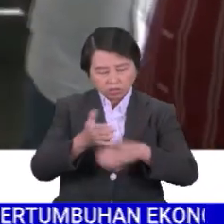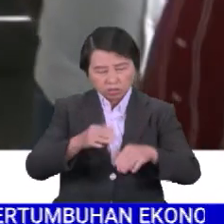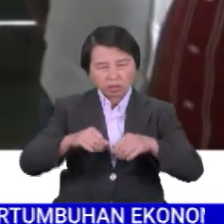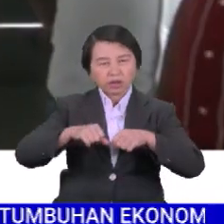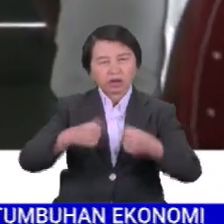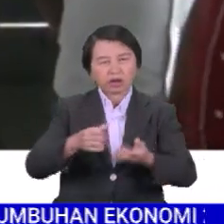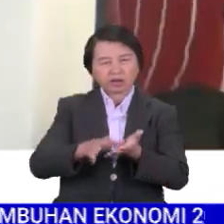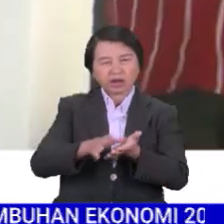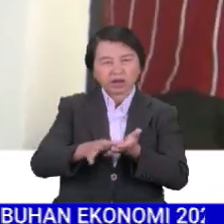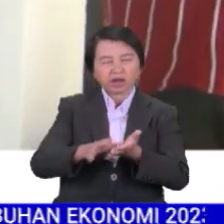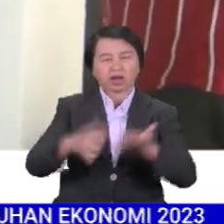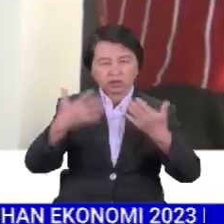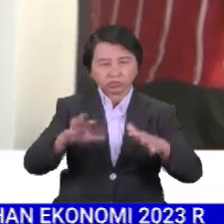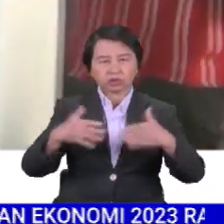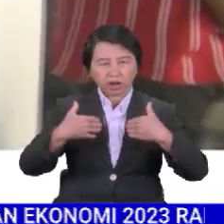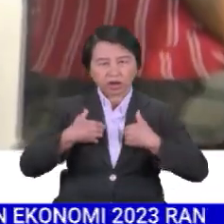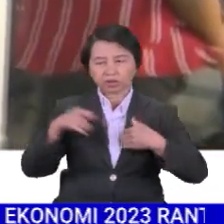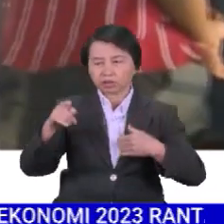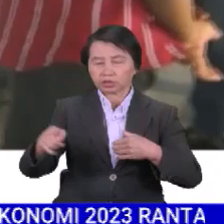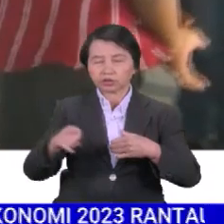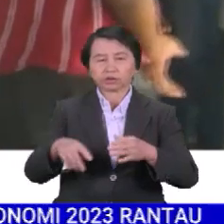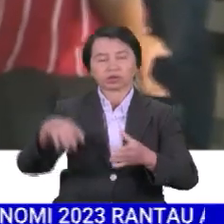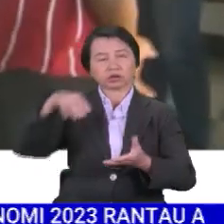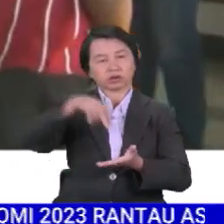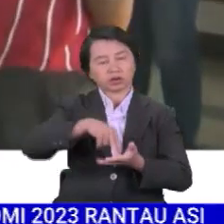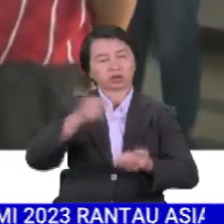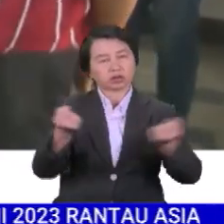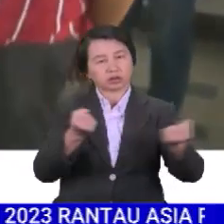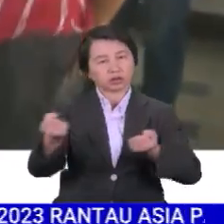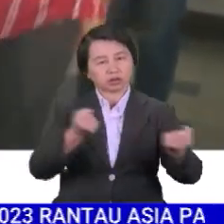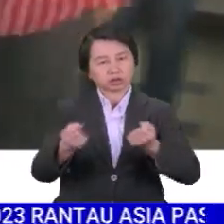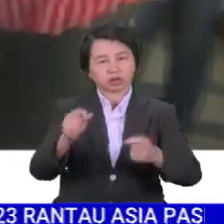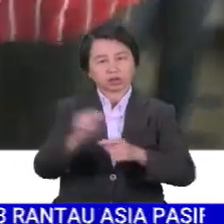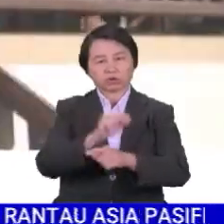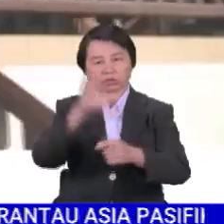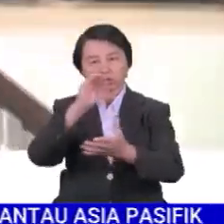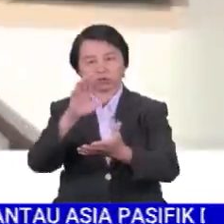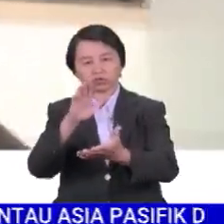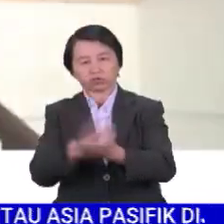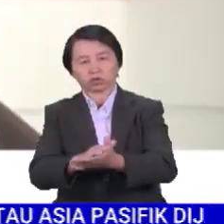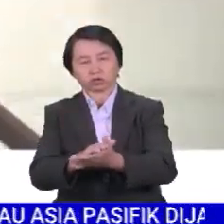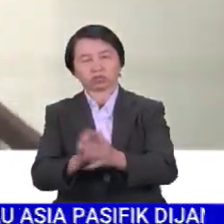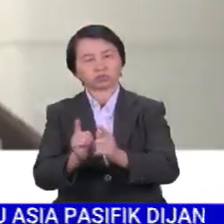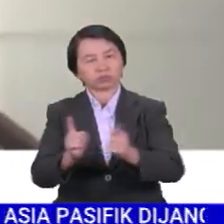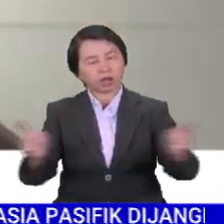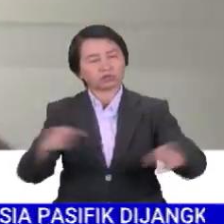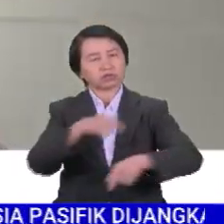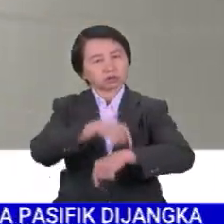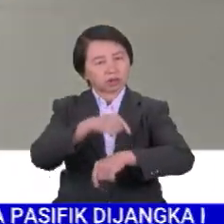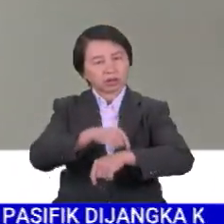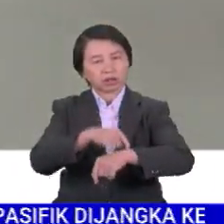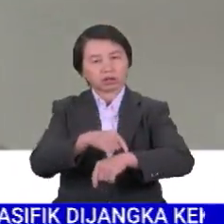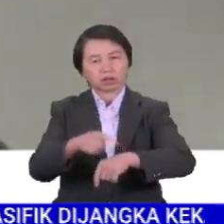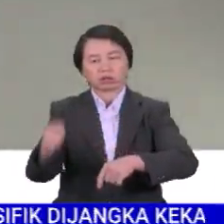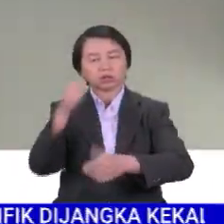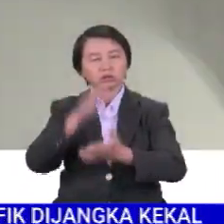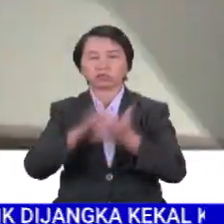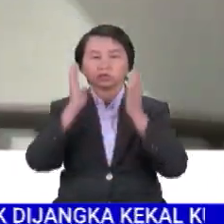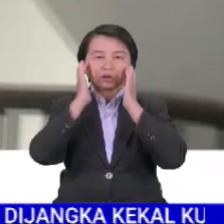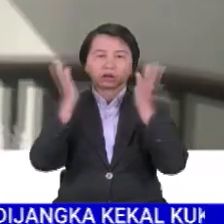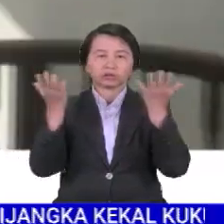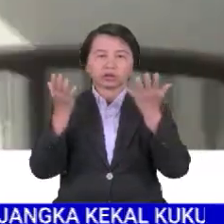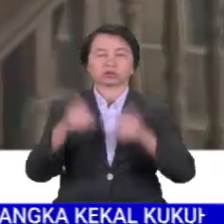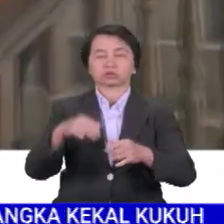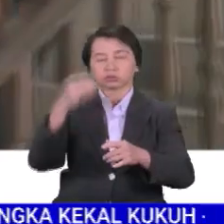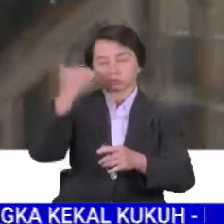dada yang dikaitkan itu telah ada ketika dia menaiki kendaraan tebal yang digunakan suaminya sepanjang masa makanya pun